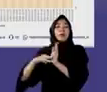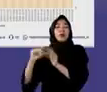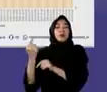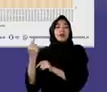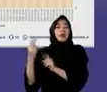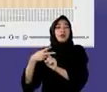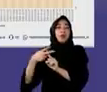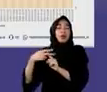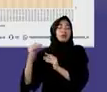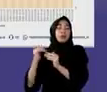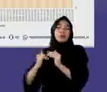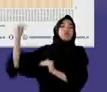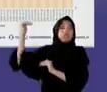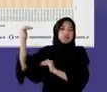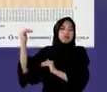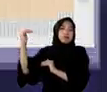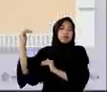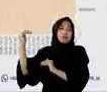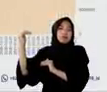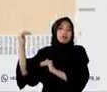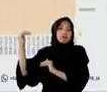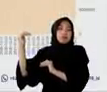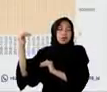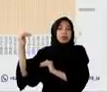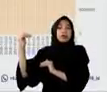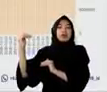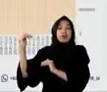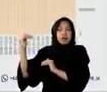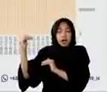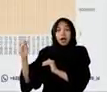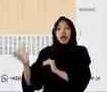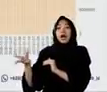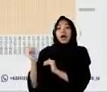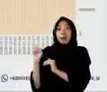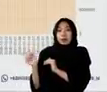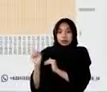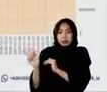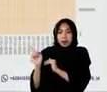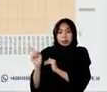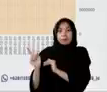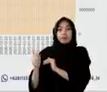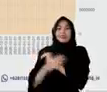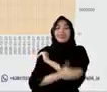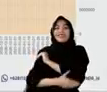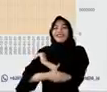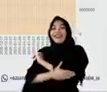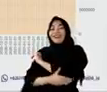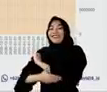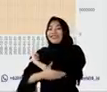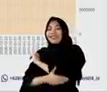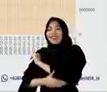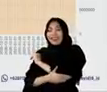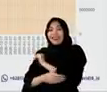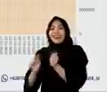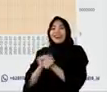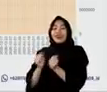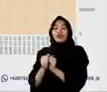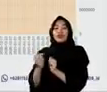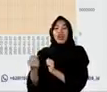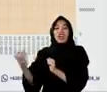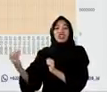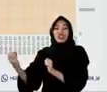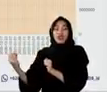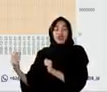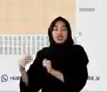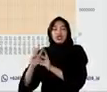2021. Hal ini bersamaan dengan meningkatnya kasus pada negara-negara penyumbang kasus aktif tertinggi